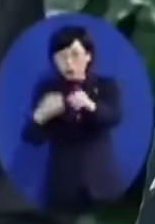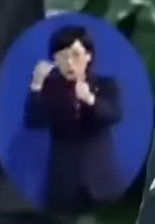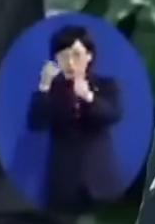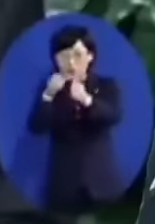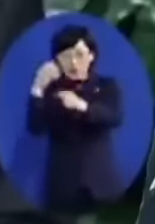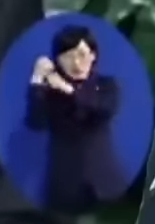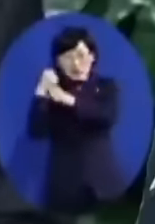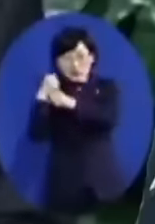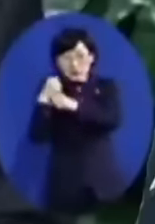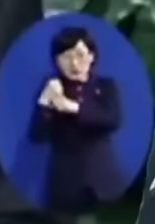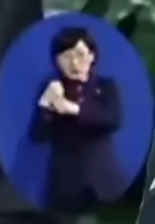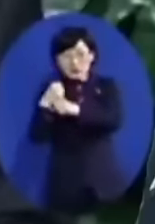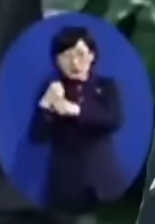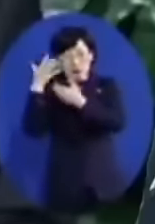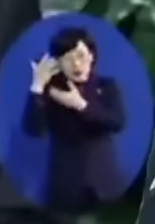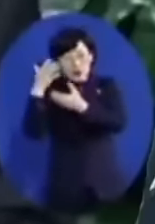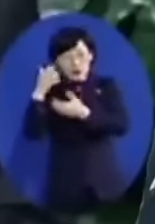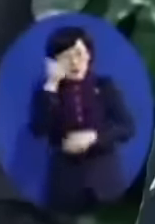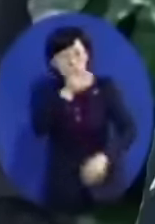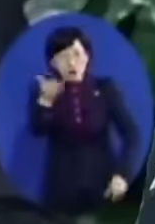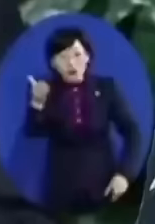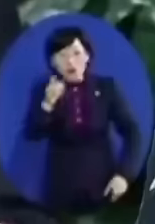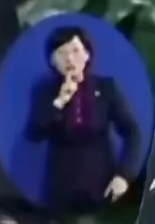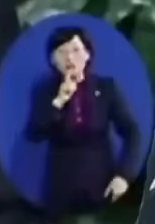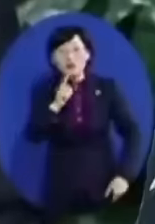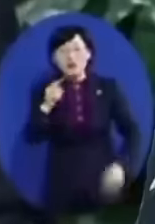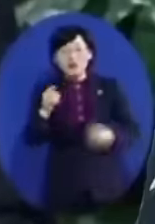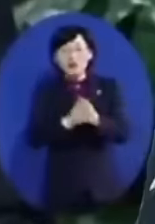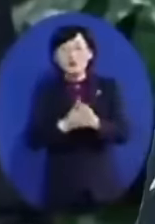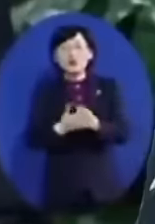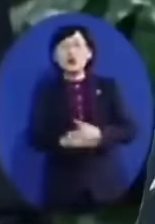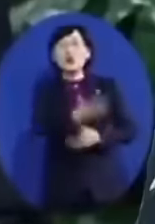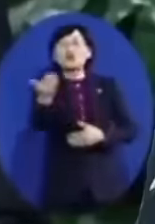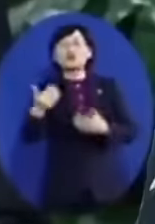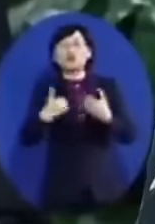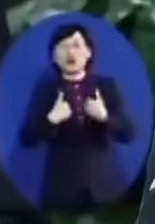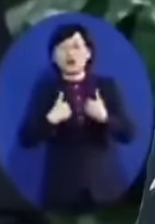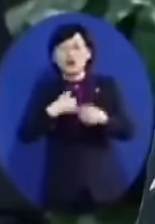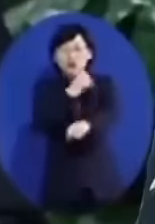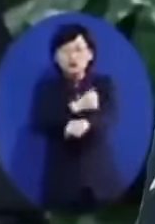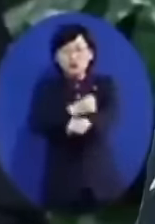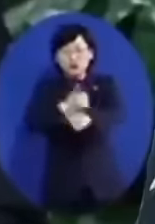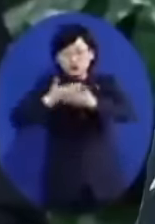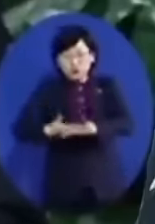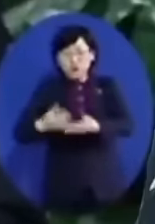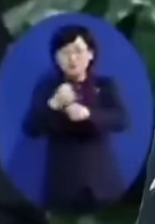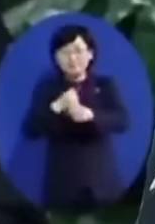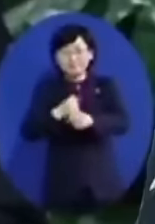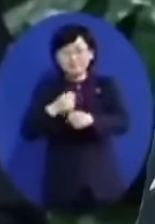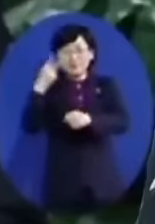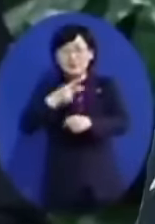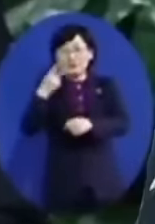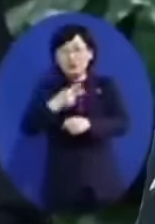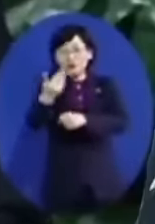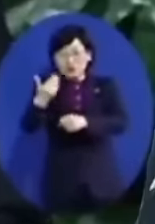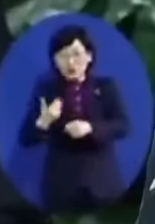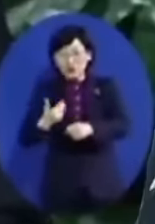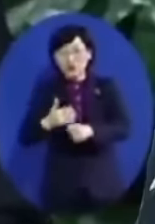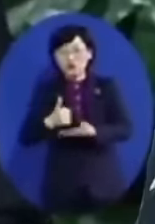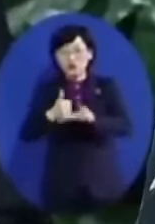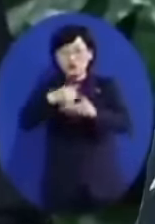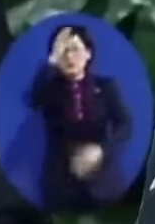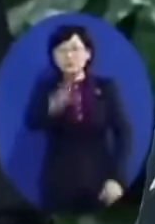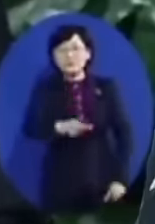법석을 떠느냐 그렇게 말합니다. 그러니 여러분과 나의 수고하고 무거운 짐은 2000년 전에 주님이 십자가에서 다